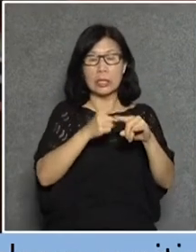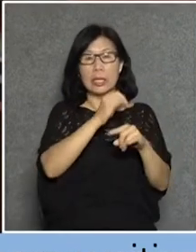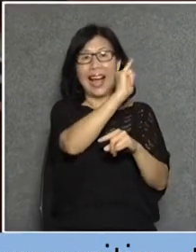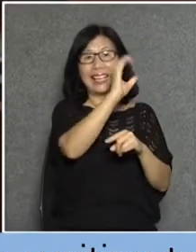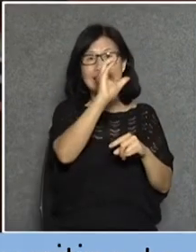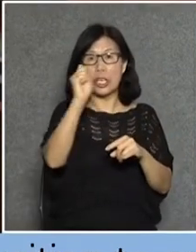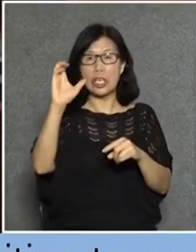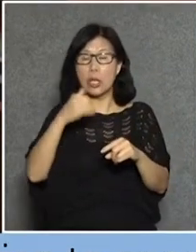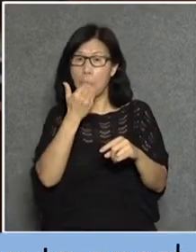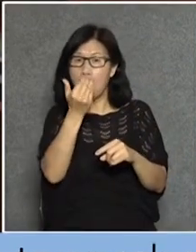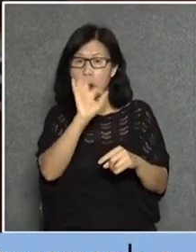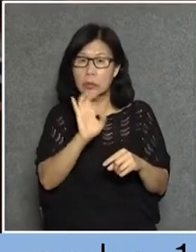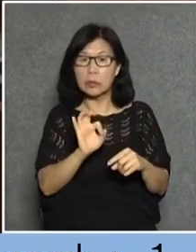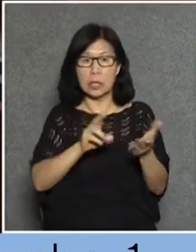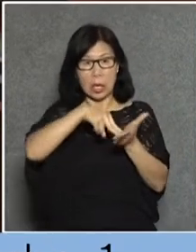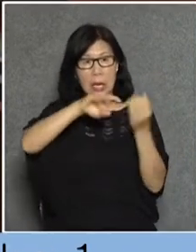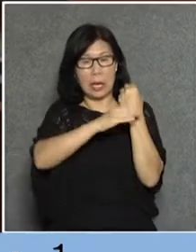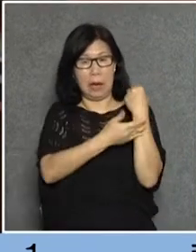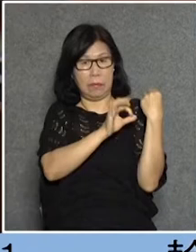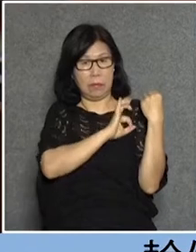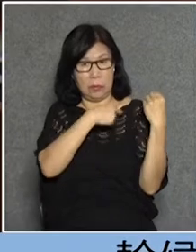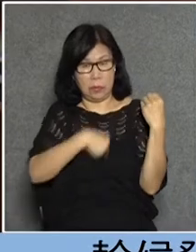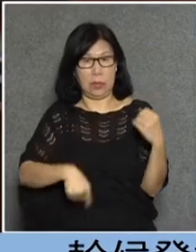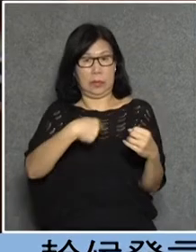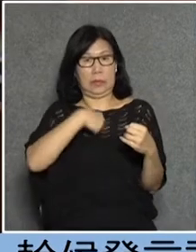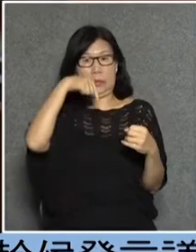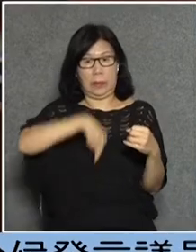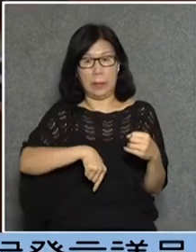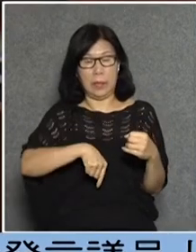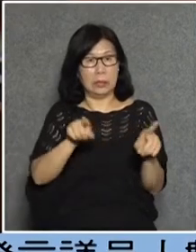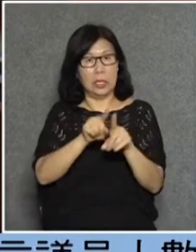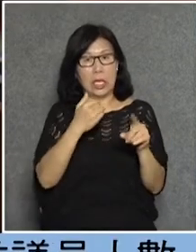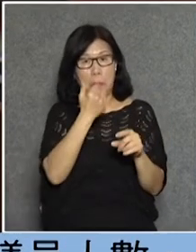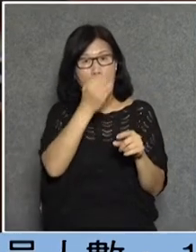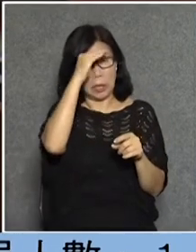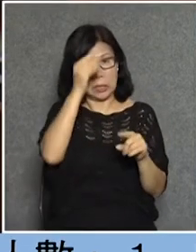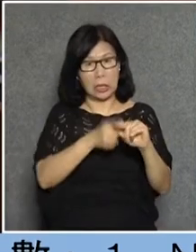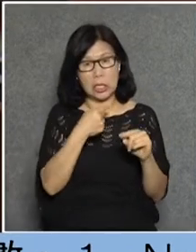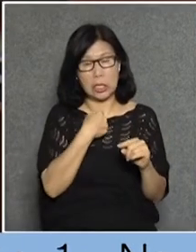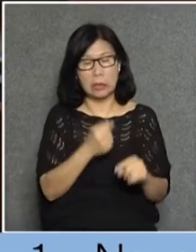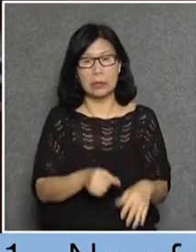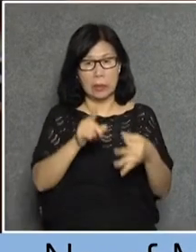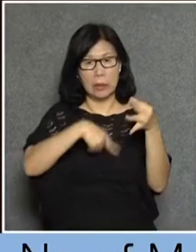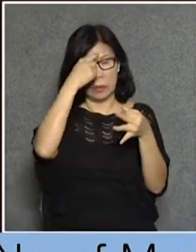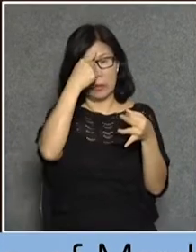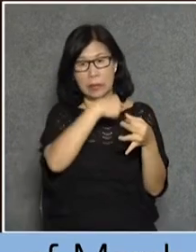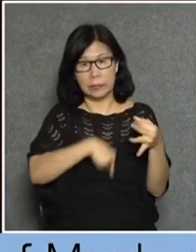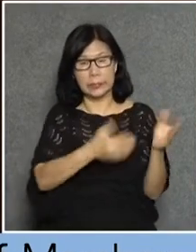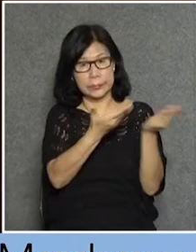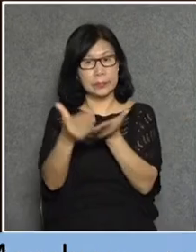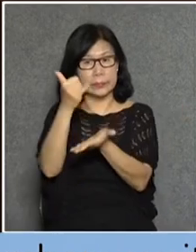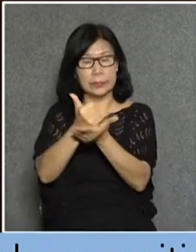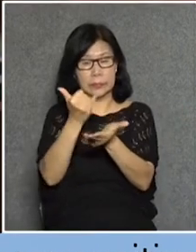报，是个立法会议员我给你去报警。 梁国雄议员，请你坐下，你问